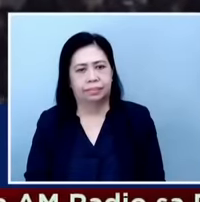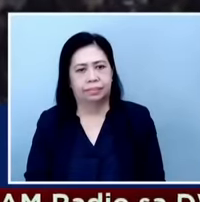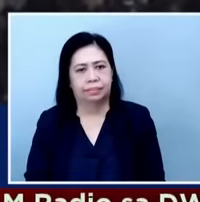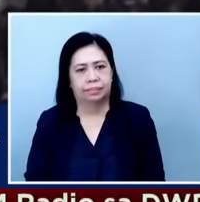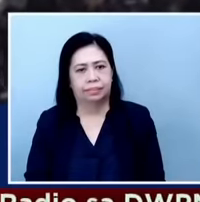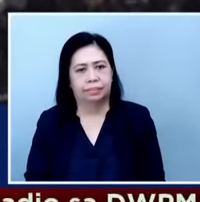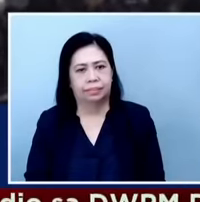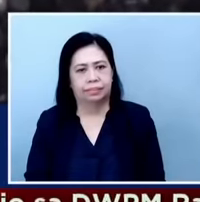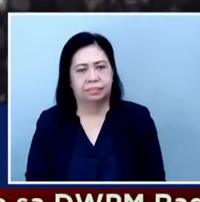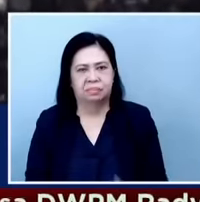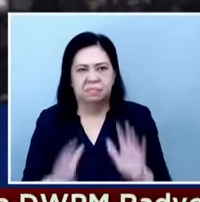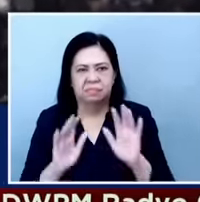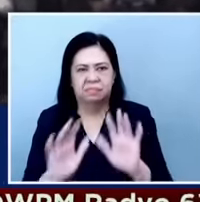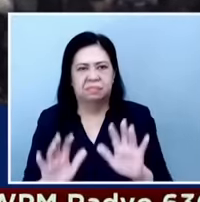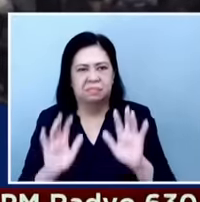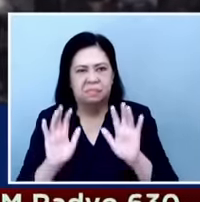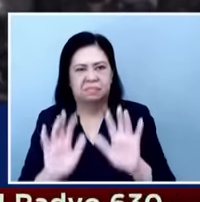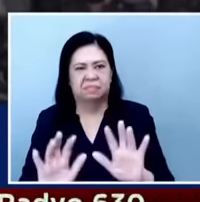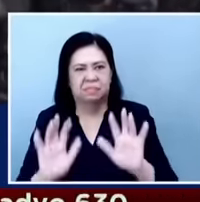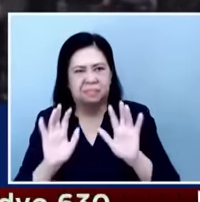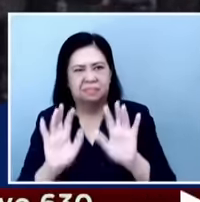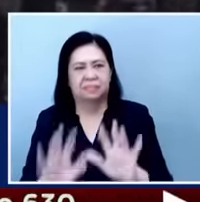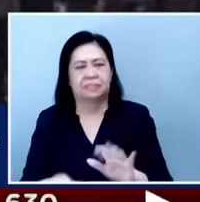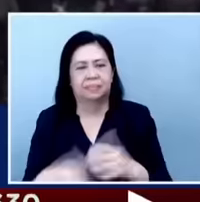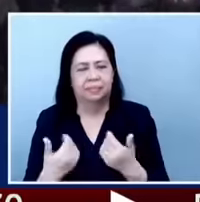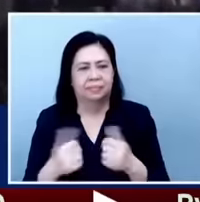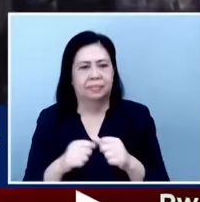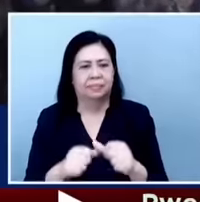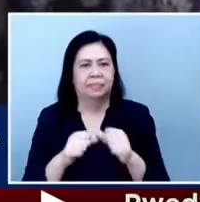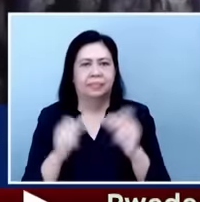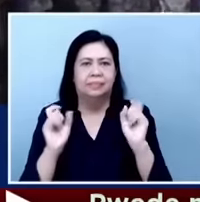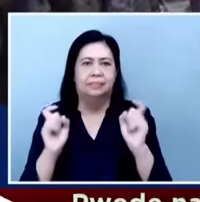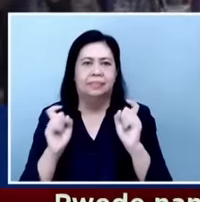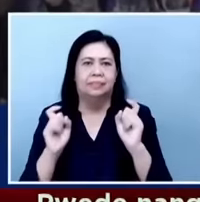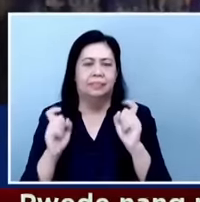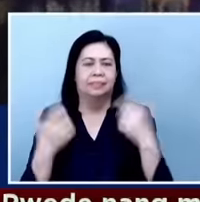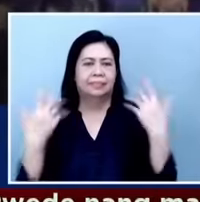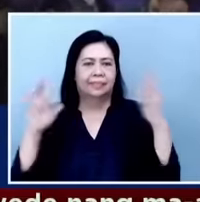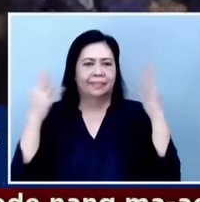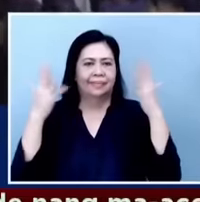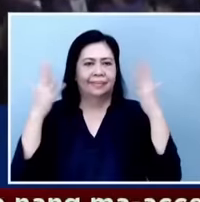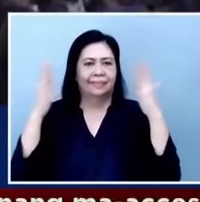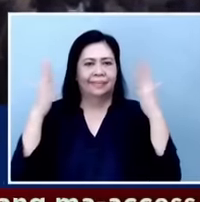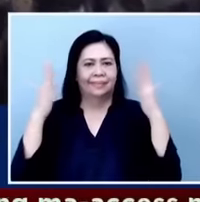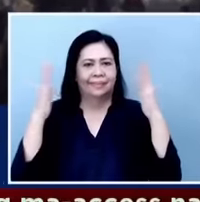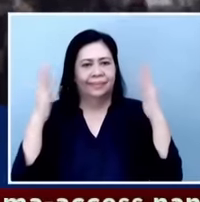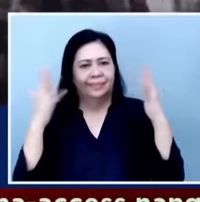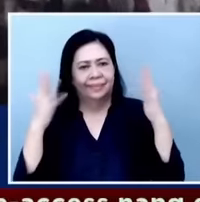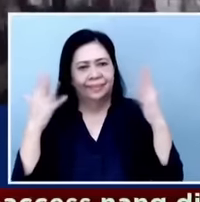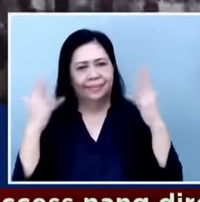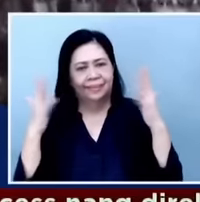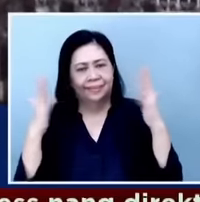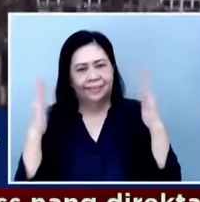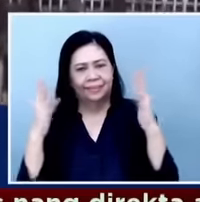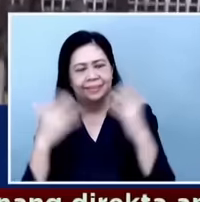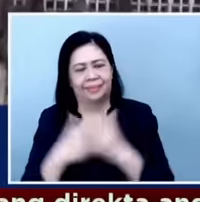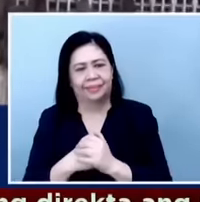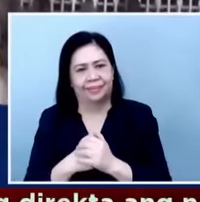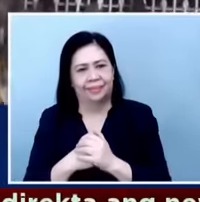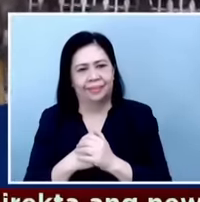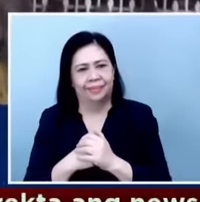Salya, wala. Yo, gumalaw na. Yo, yay. Palakpa, yay. Kaya na!